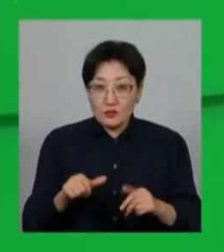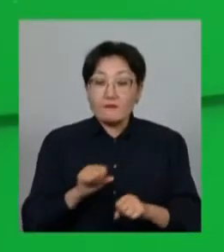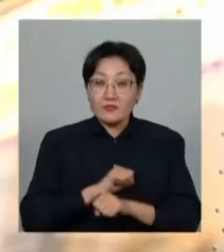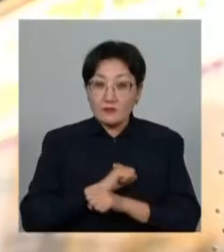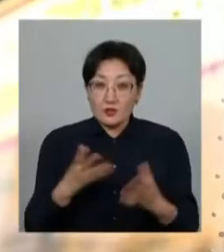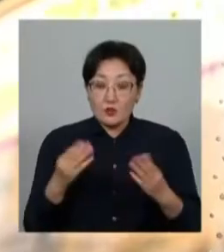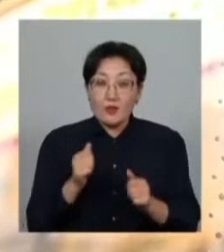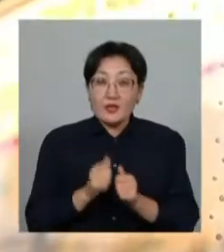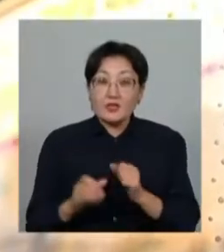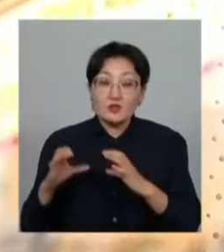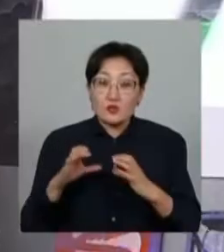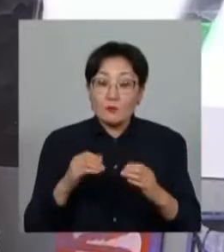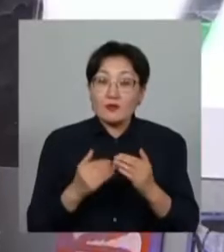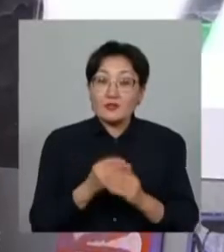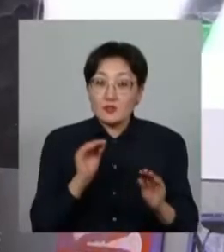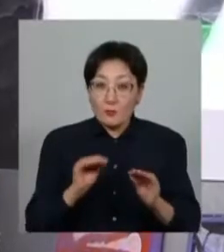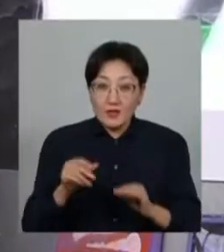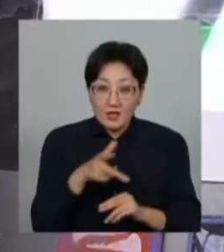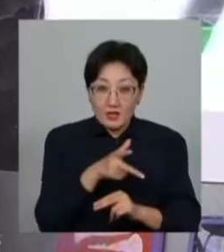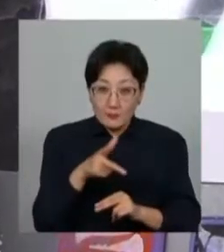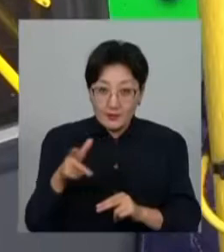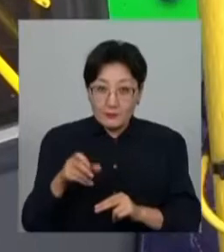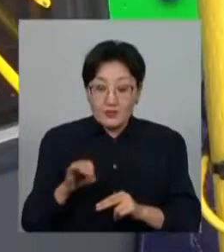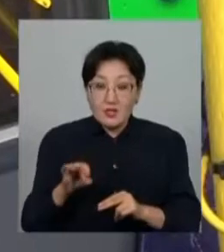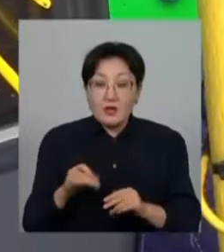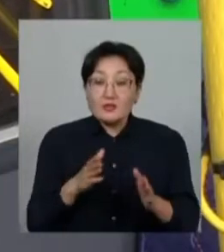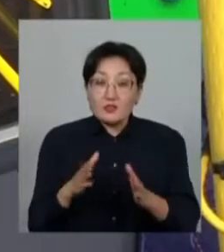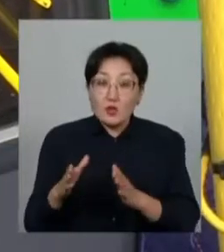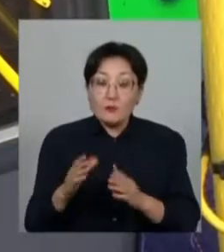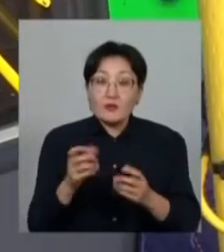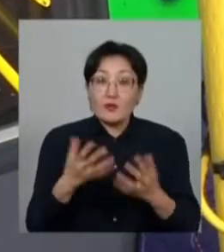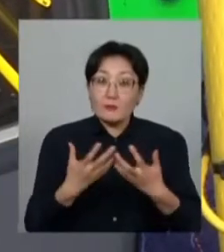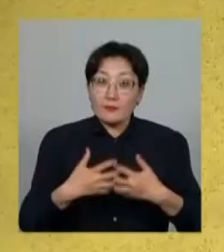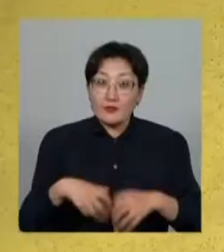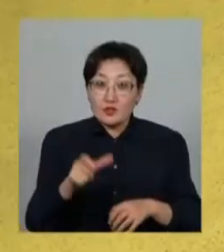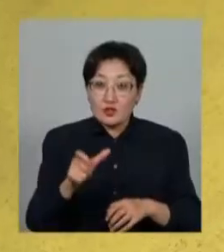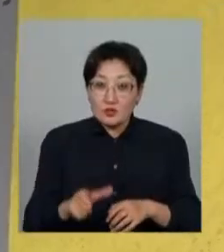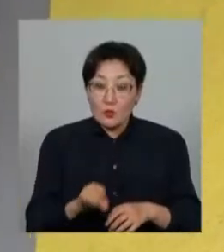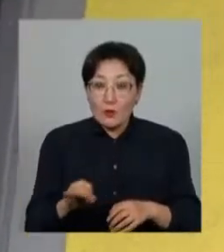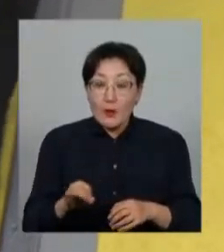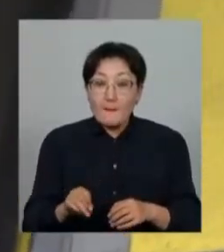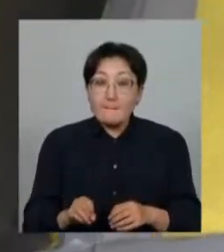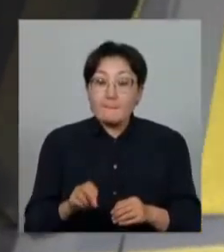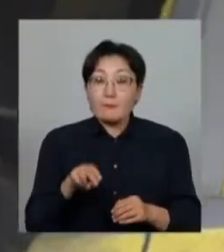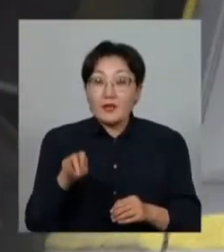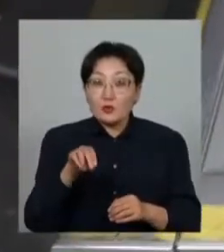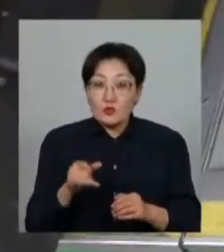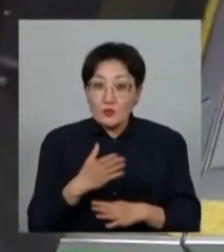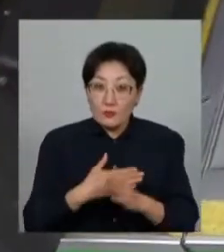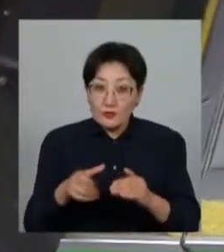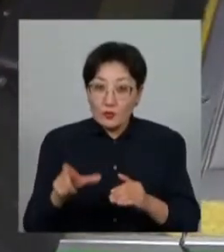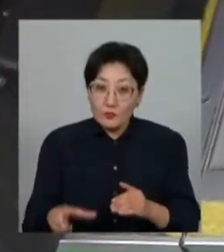выходные. Каждая из машин оборудована камерами видеонаблюдения, системой подсчета пассажиропотока и пандусами для людей с